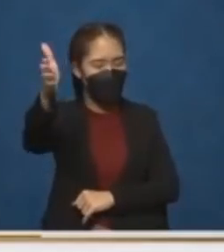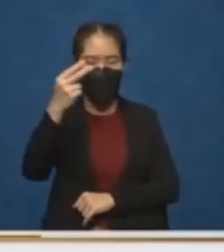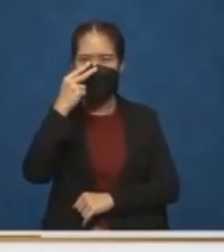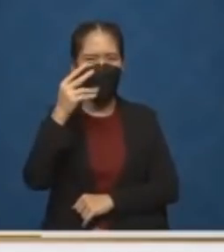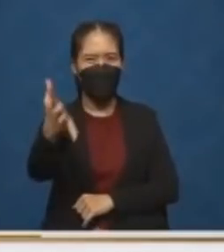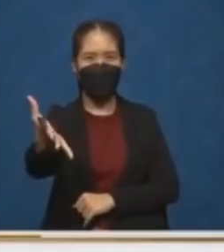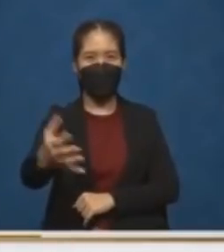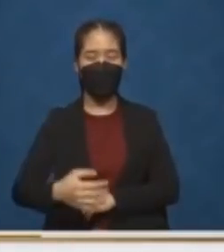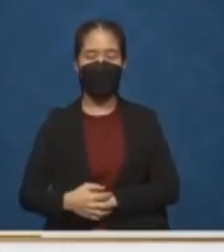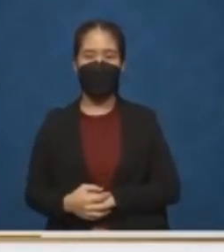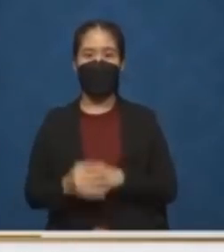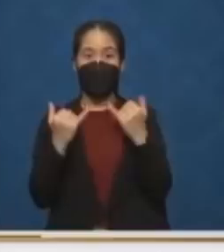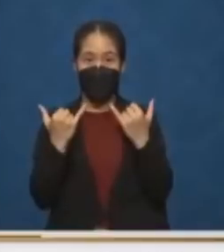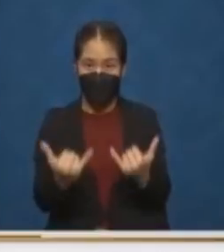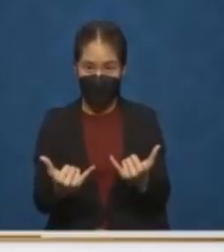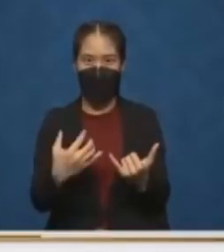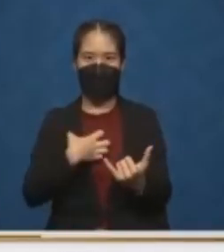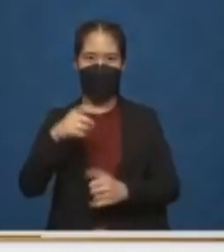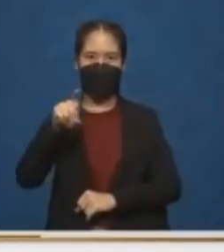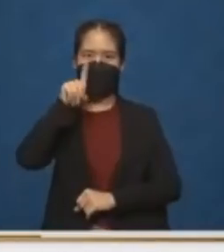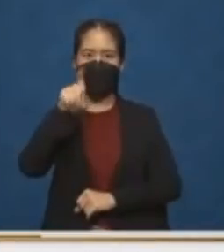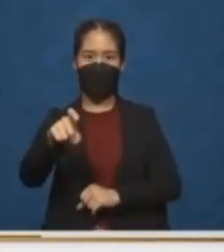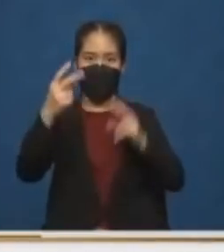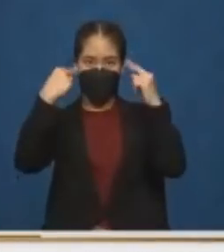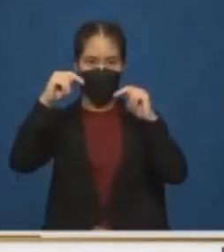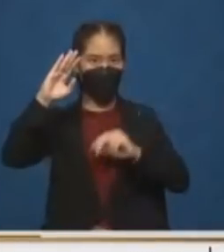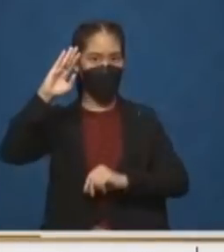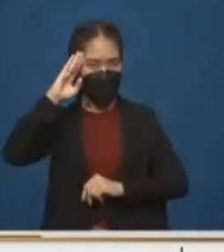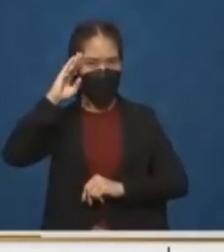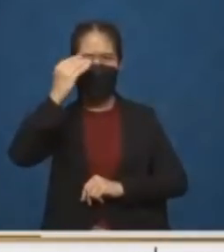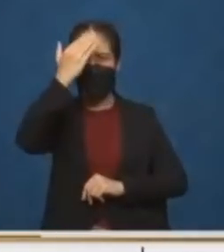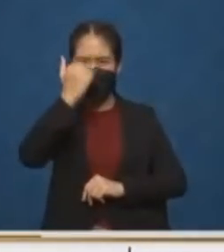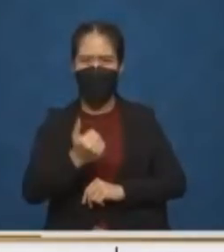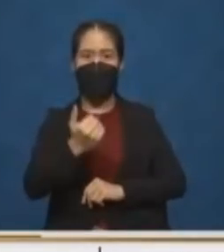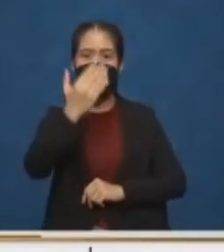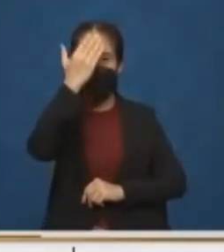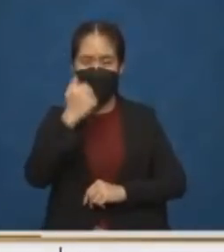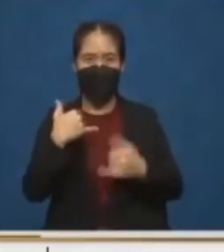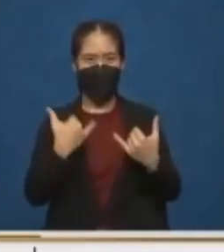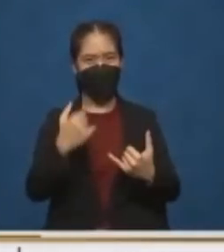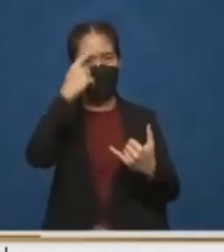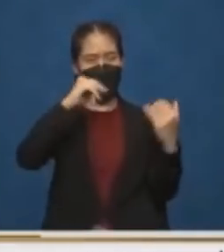จึงต้องถามคนเอกประยุที่ท่านปลอยให้ประเทศไยเดินทางมาถงตรงนี้ไดอยางไร